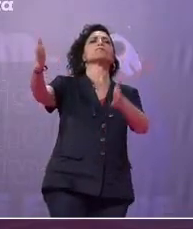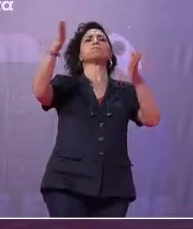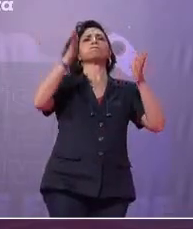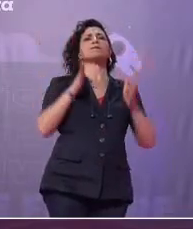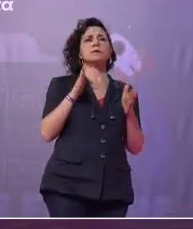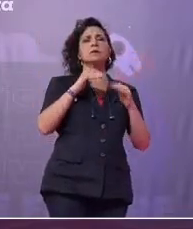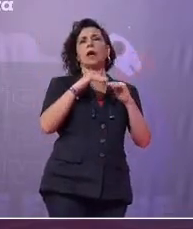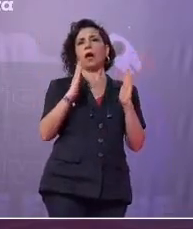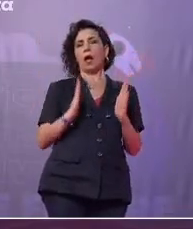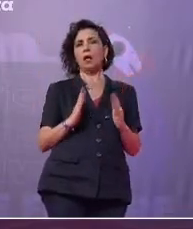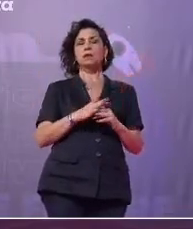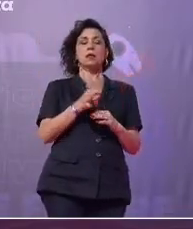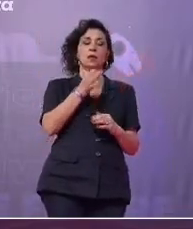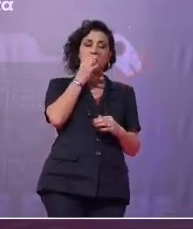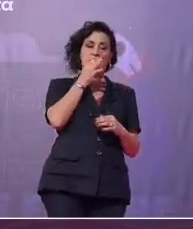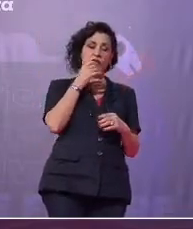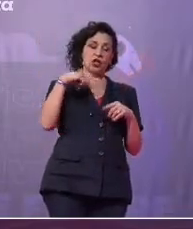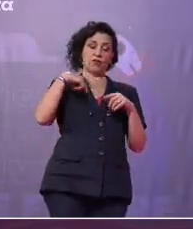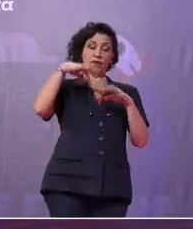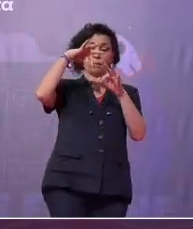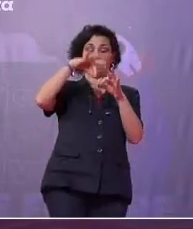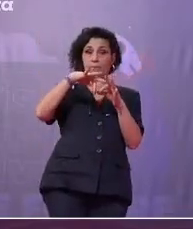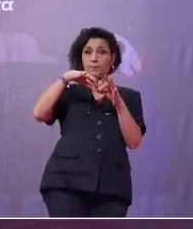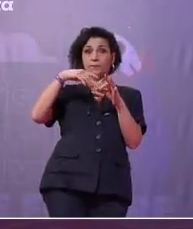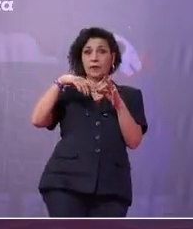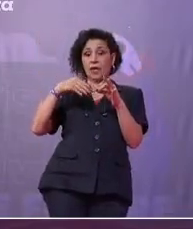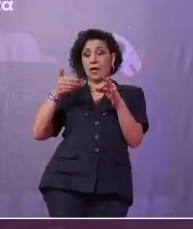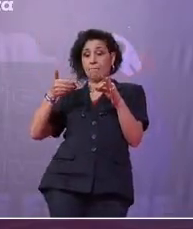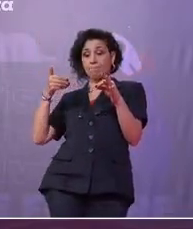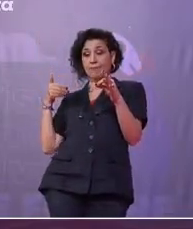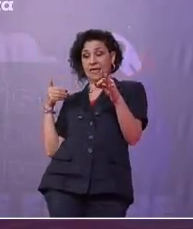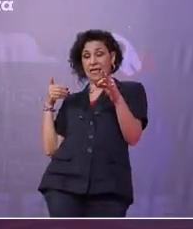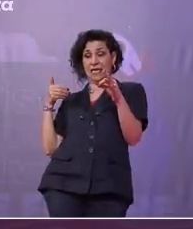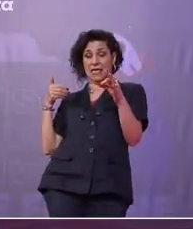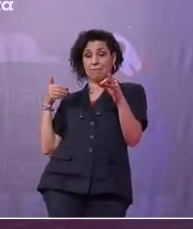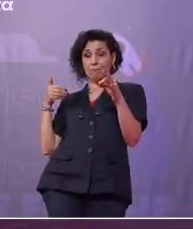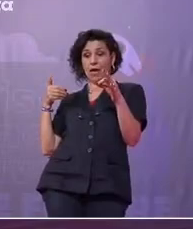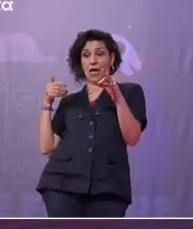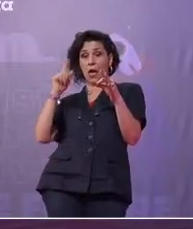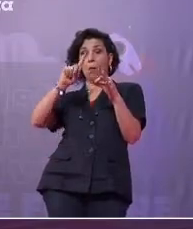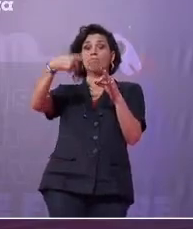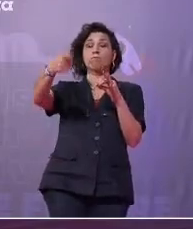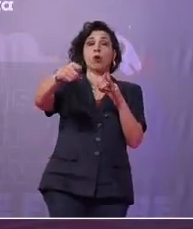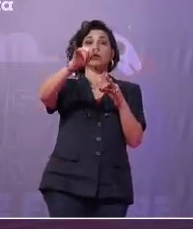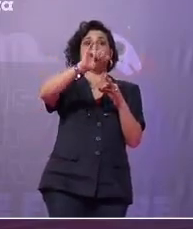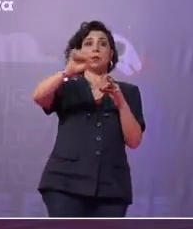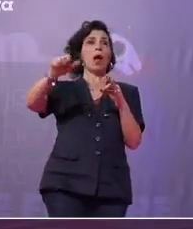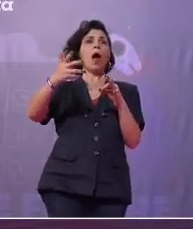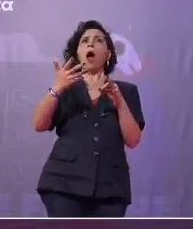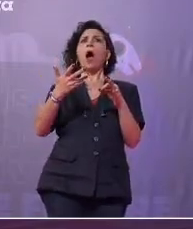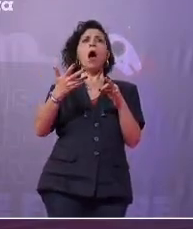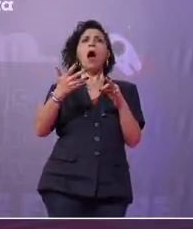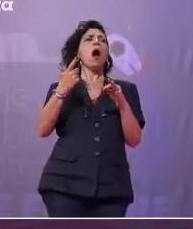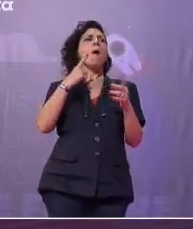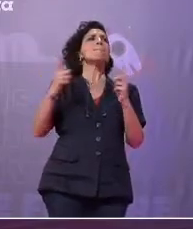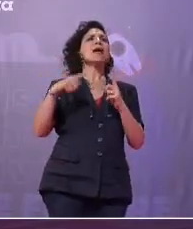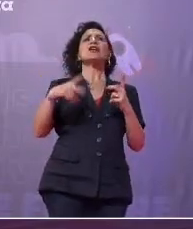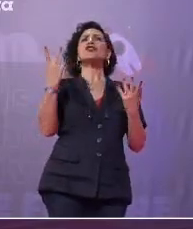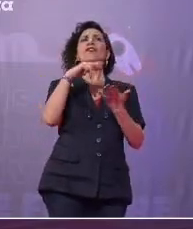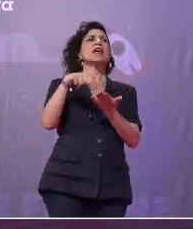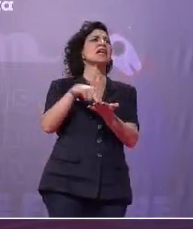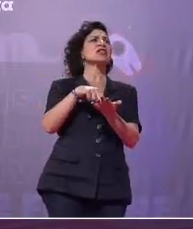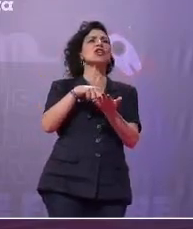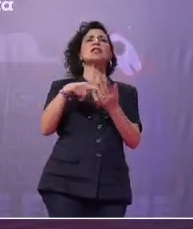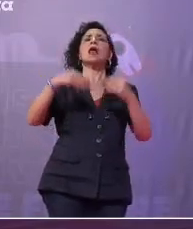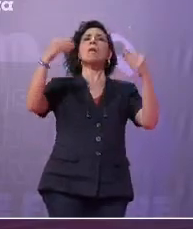GPT un grande periodo di incertezza nel quale Le piattaforme rilasciano ogni tre giorni delle rivoluzioni e